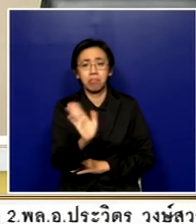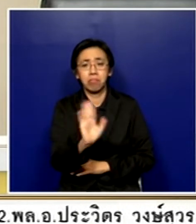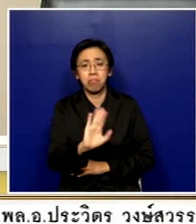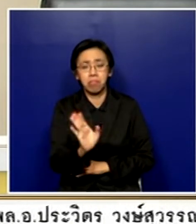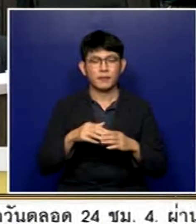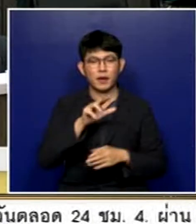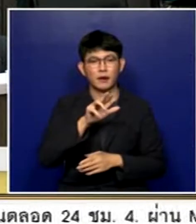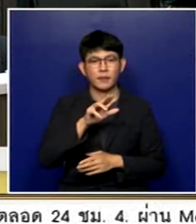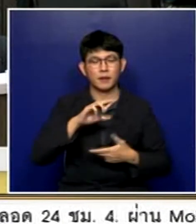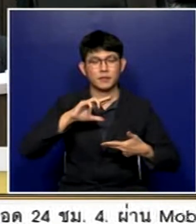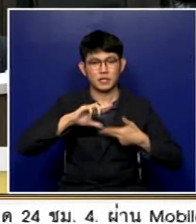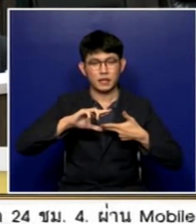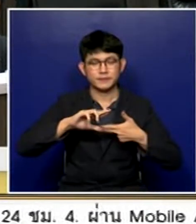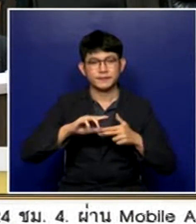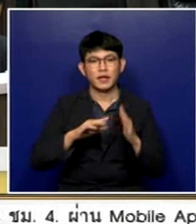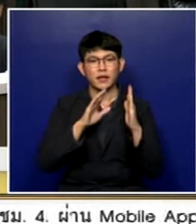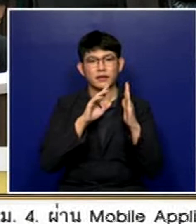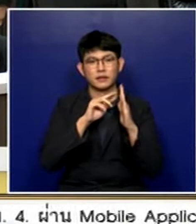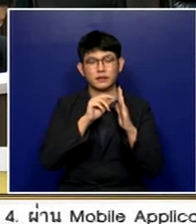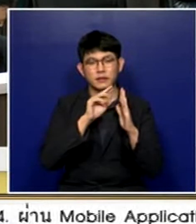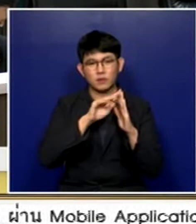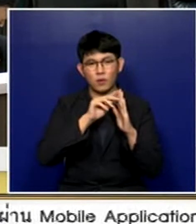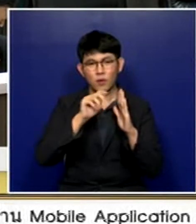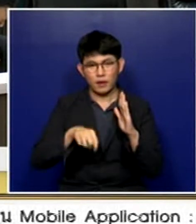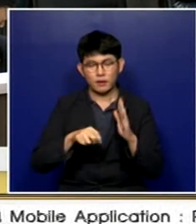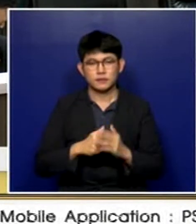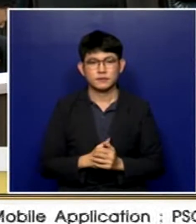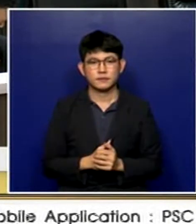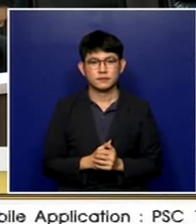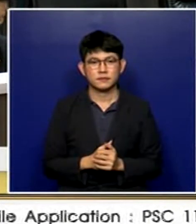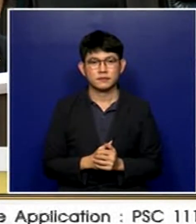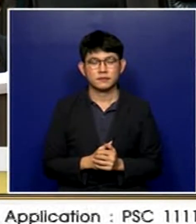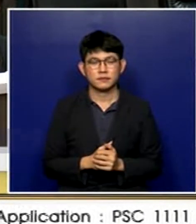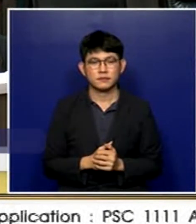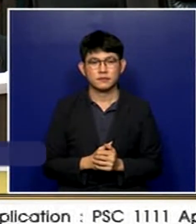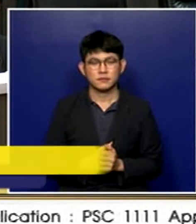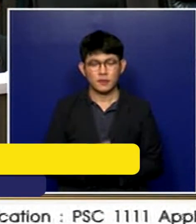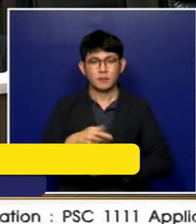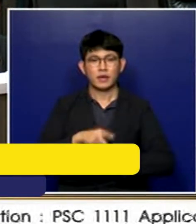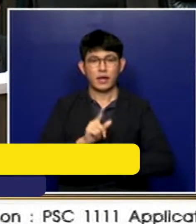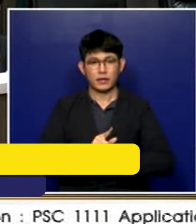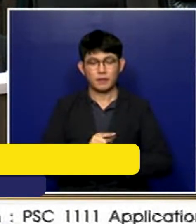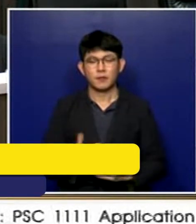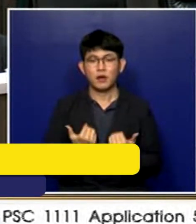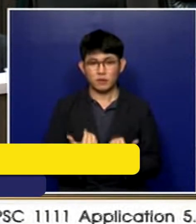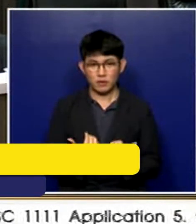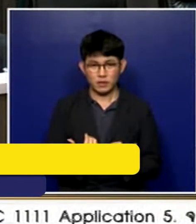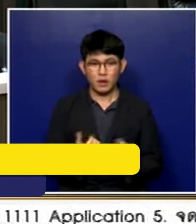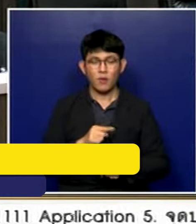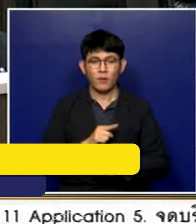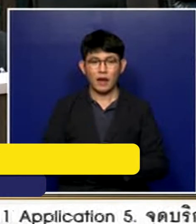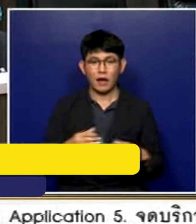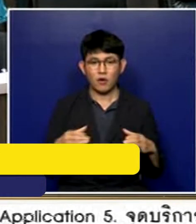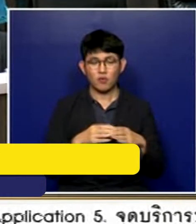ครับผมขออนุญาตเรียนประธานว่าในขณะนี้เวลาของฝ่าย